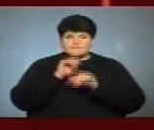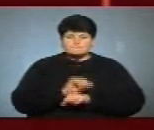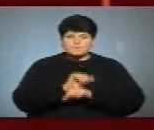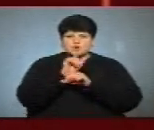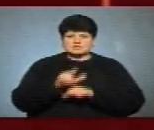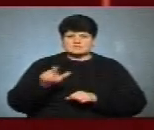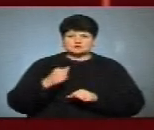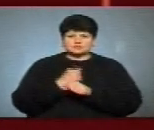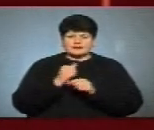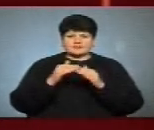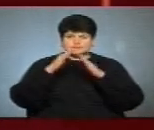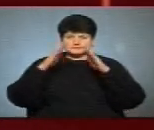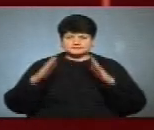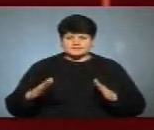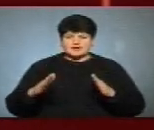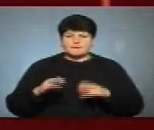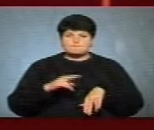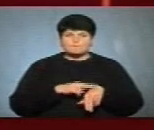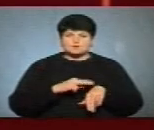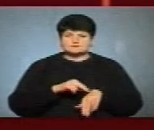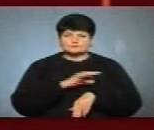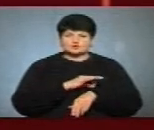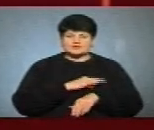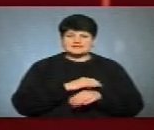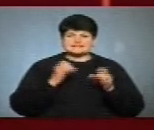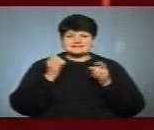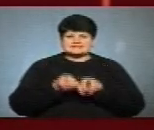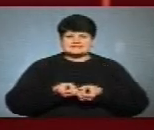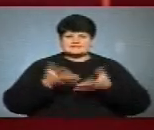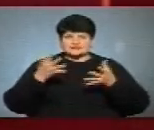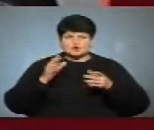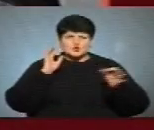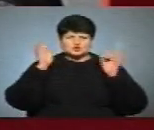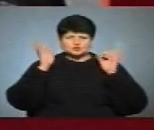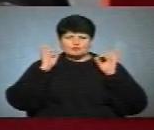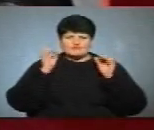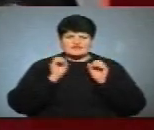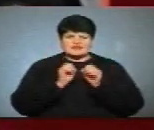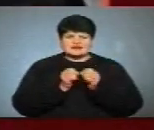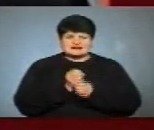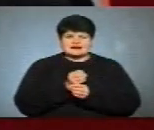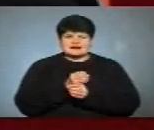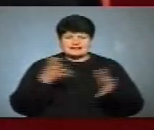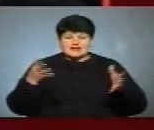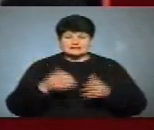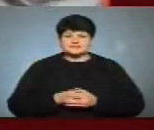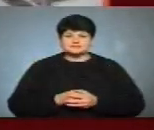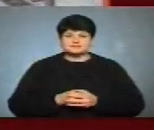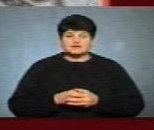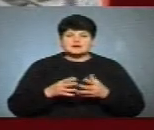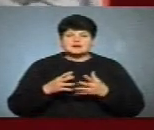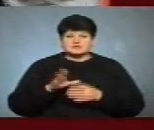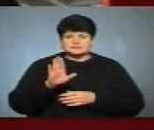створили наметове містечко, поліцейські застосували світлошумові гранати. Сімейний лікар з Лановецького району